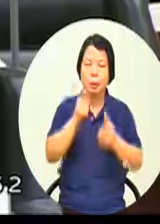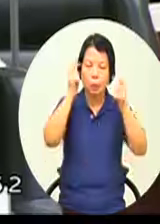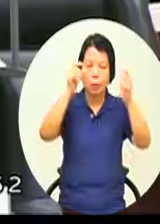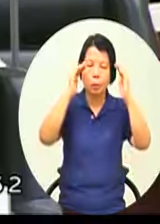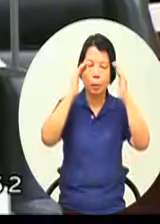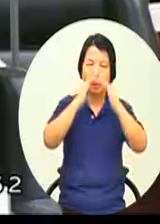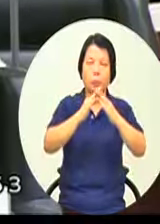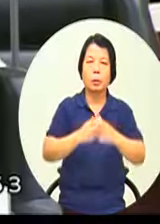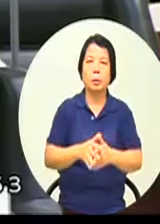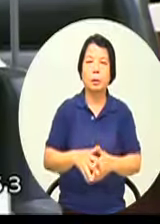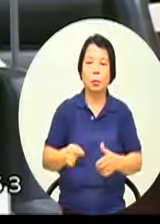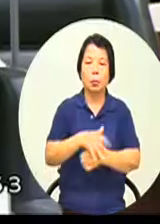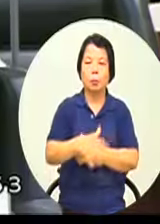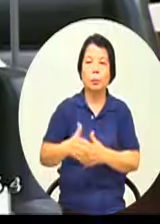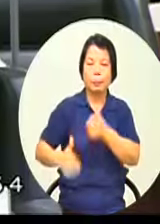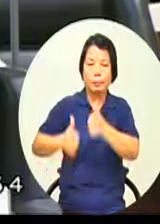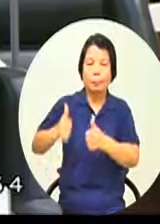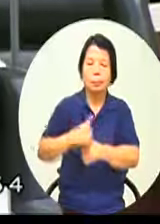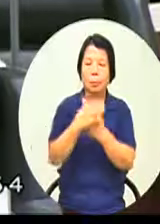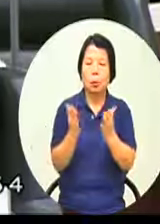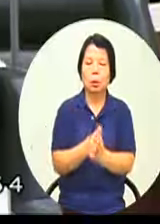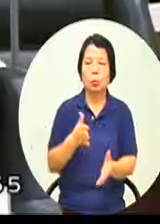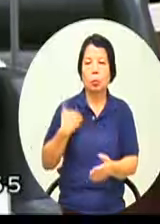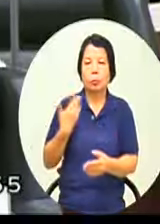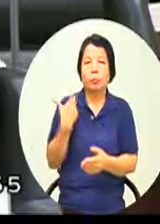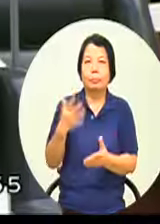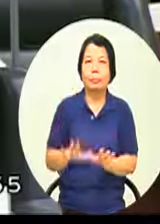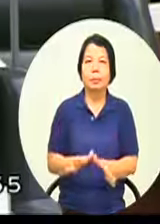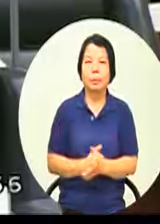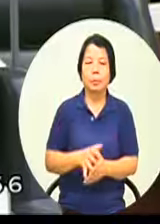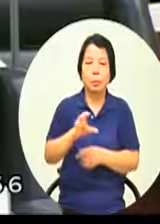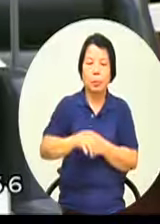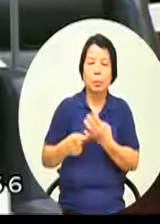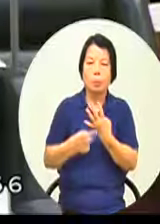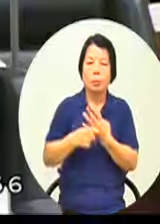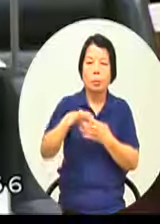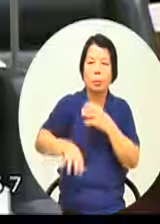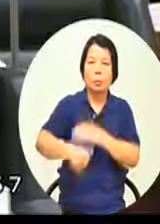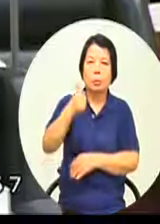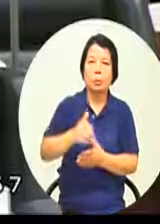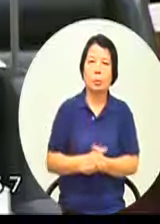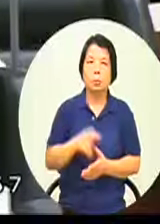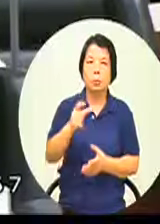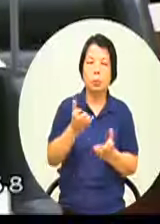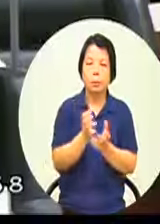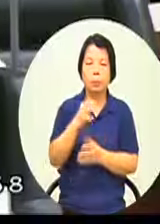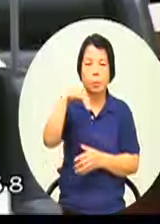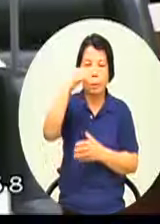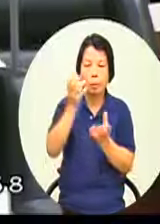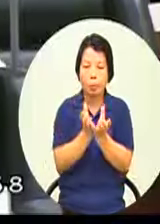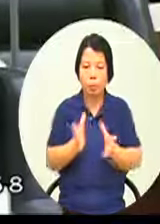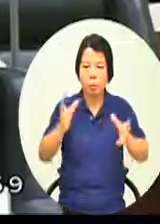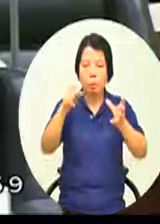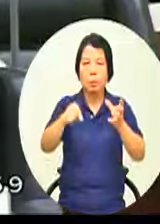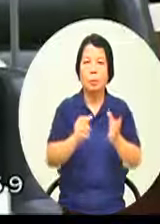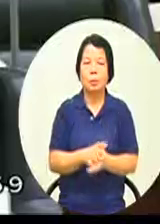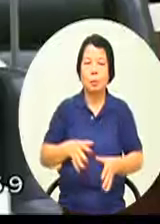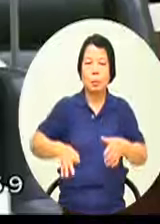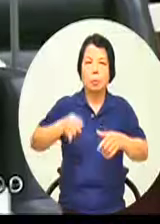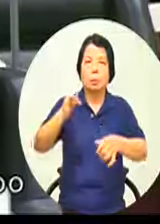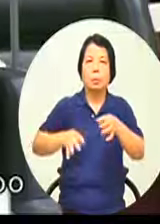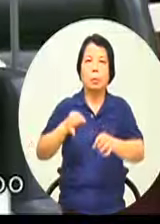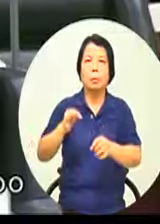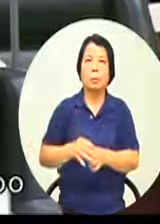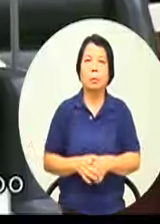员都吃米不知道米价，前两天农业局长跟我们说、喔、这高丽菜啊一斤，伊讲